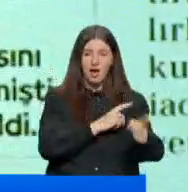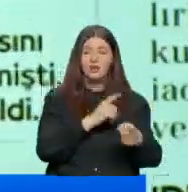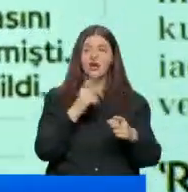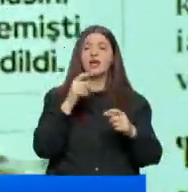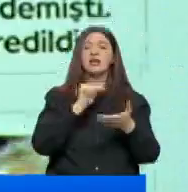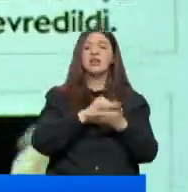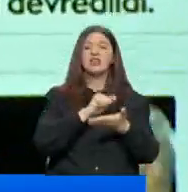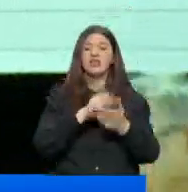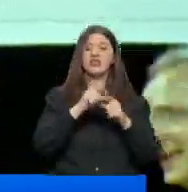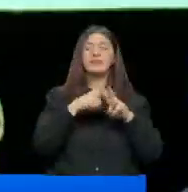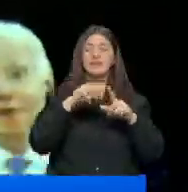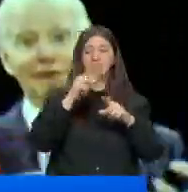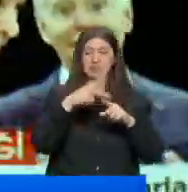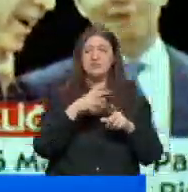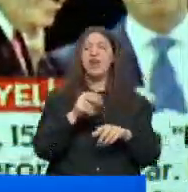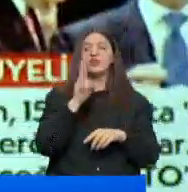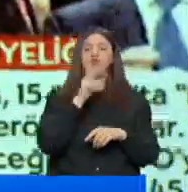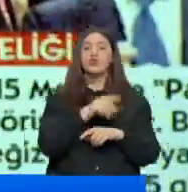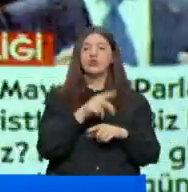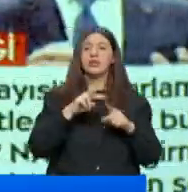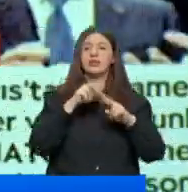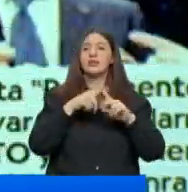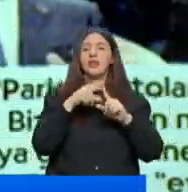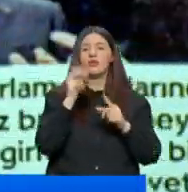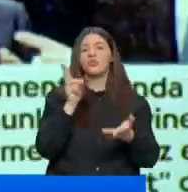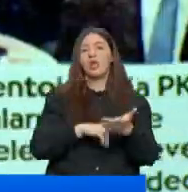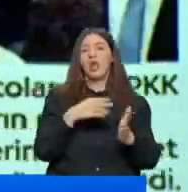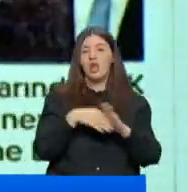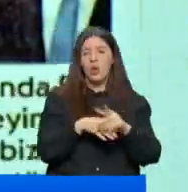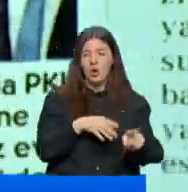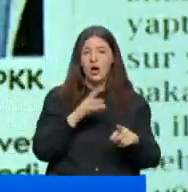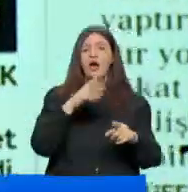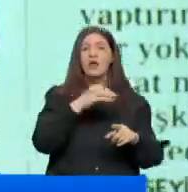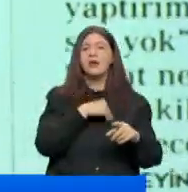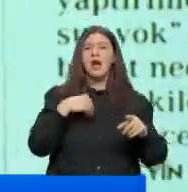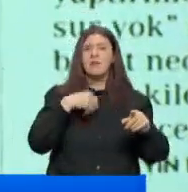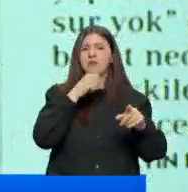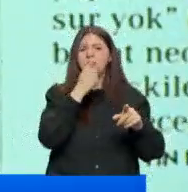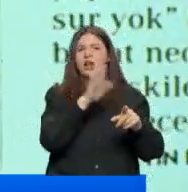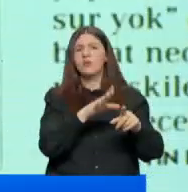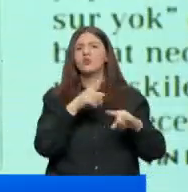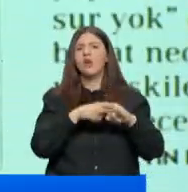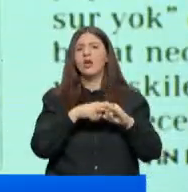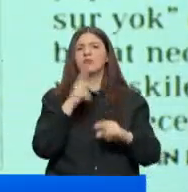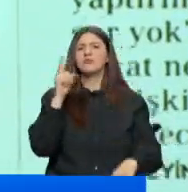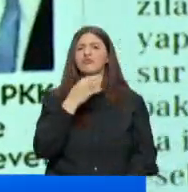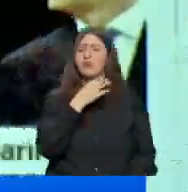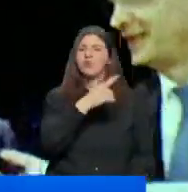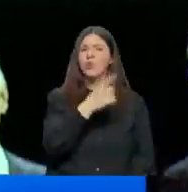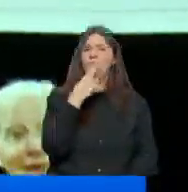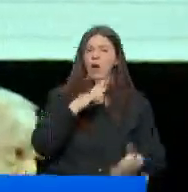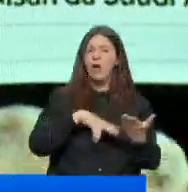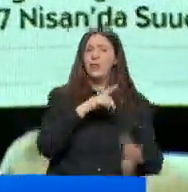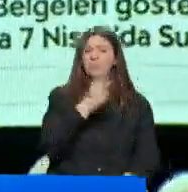Deniz Yücel ve en sonda NATO üyeliğine geliniyor. Rahip Brunson'da bir kalabilir miyiz Hüseyin? Okuyalım. Çünkü